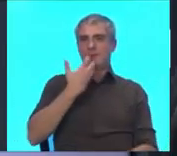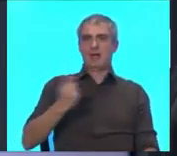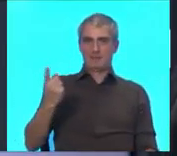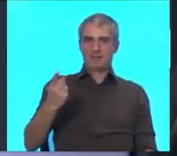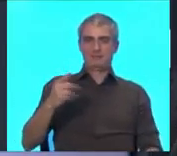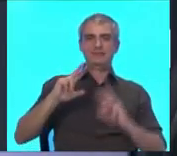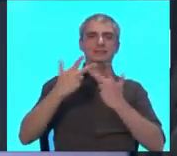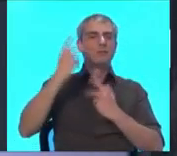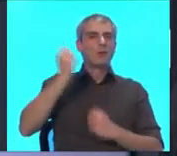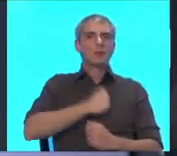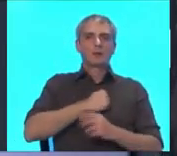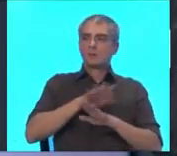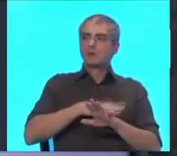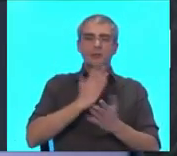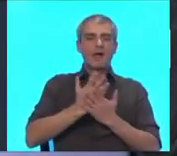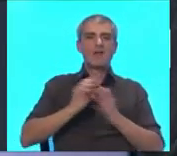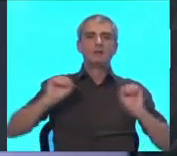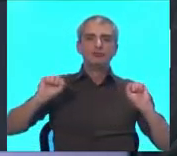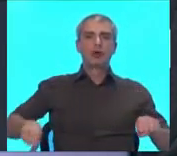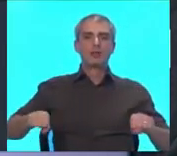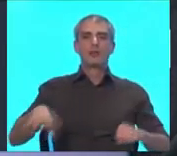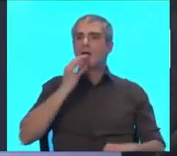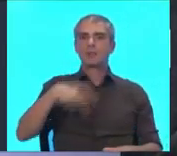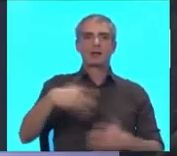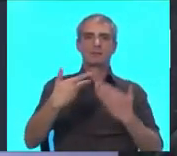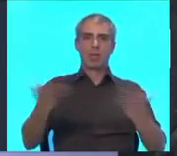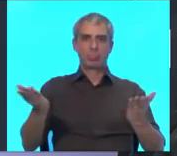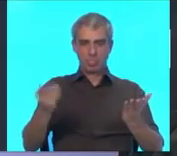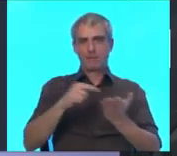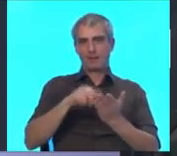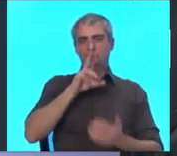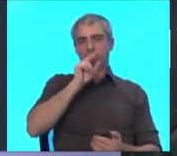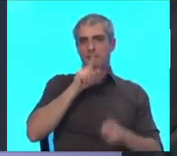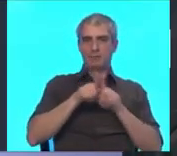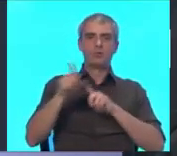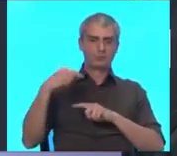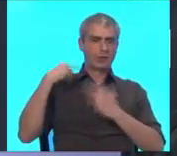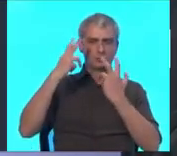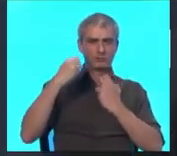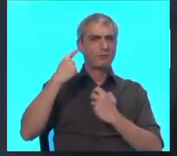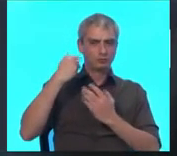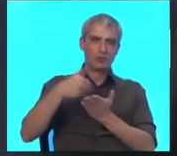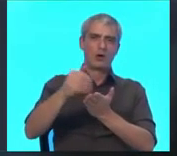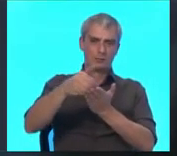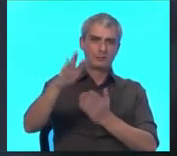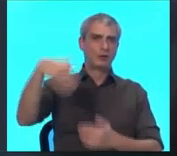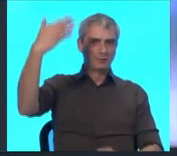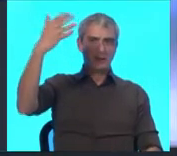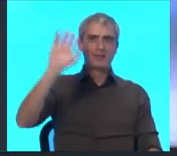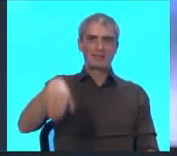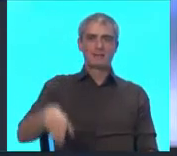שהם מרגישים שהם איבדו שליטה על הנוער, ולכן התבטאויות מהסוג הזה אנחנו צפויים לשמוע גם בעתיד. רואי, תודה.